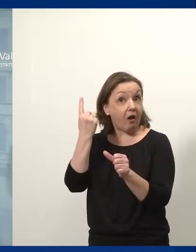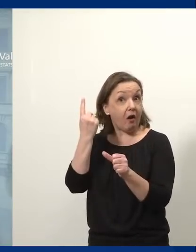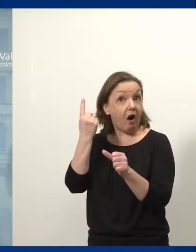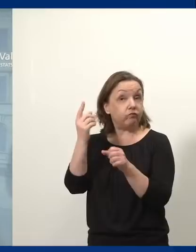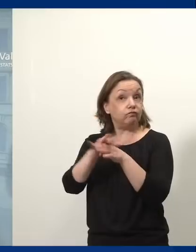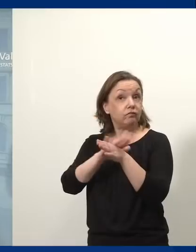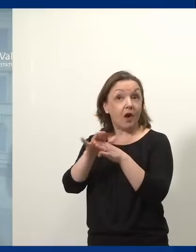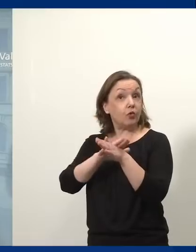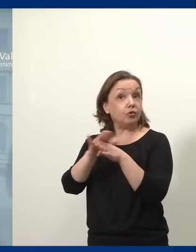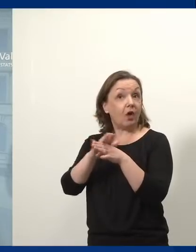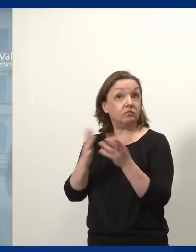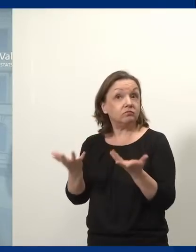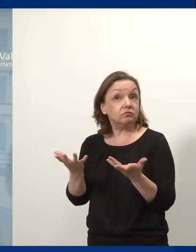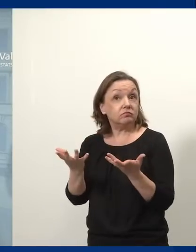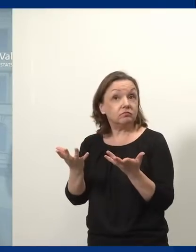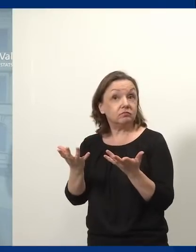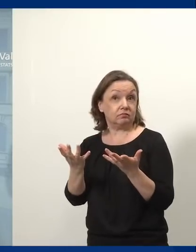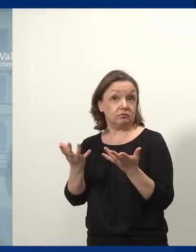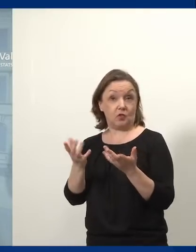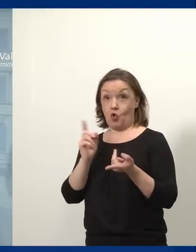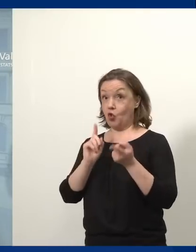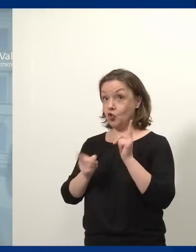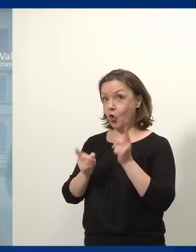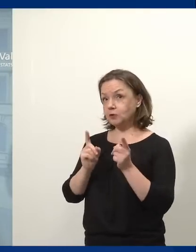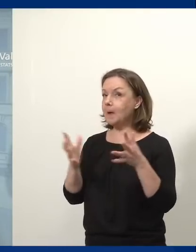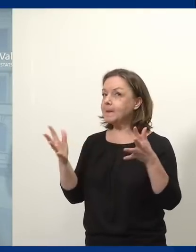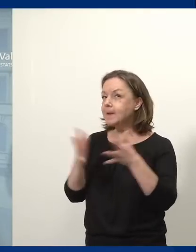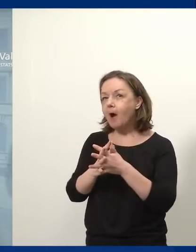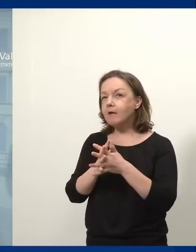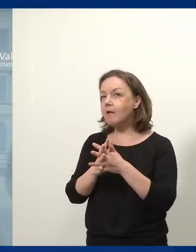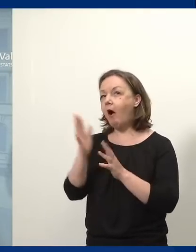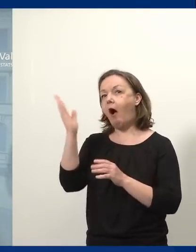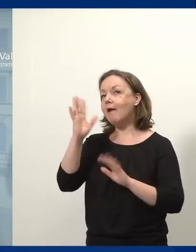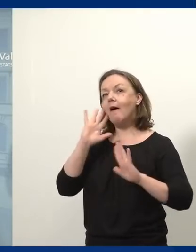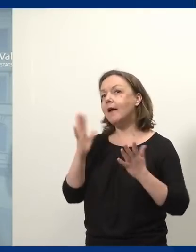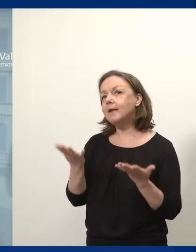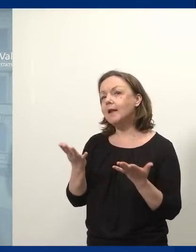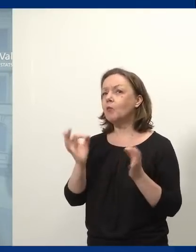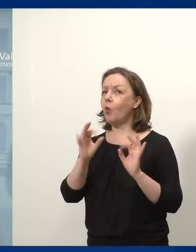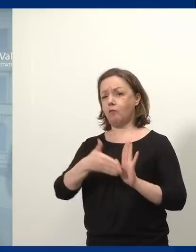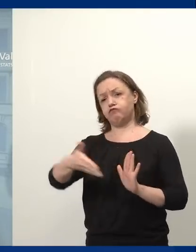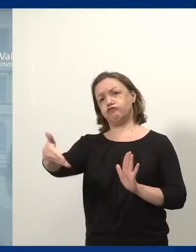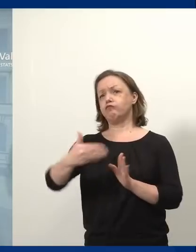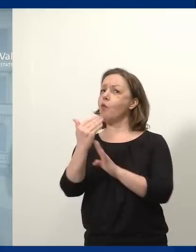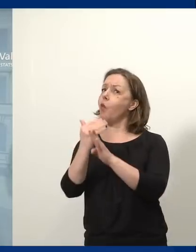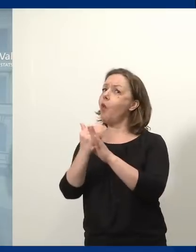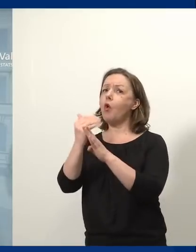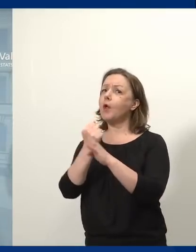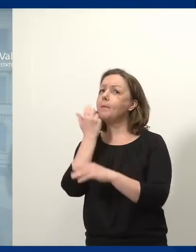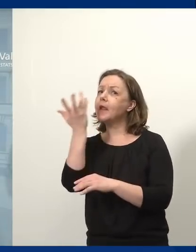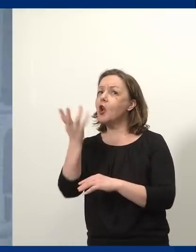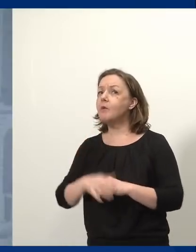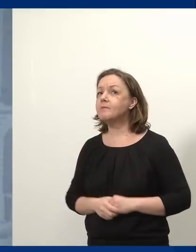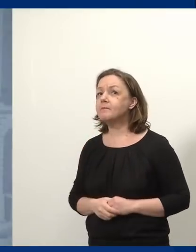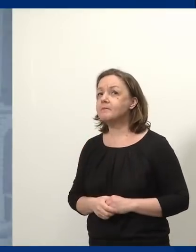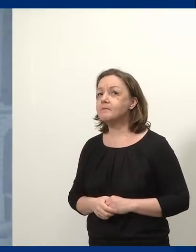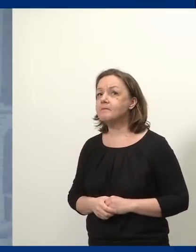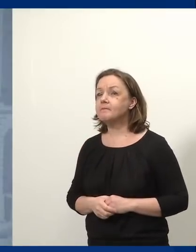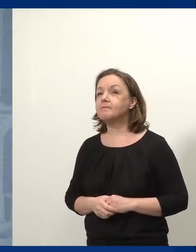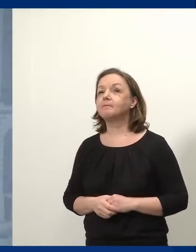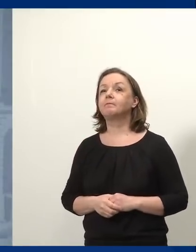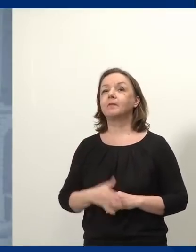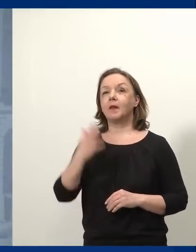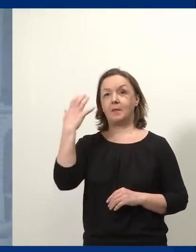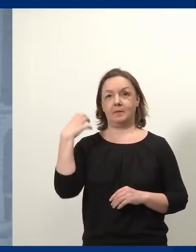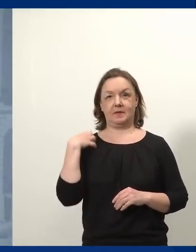tulossa käyttövalikoimaan, jos ei tarkkaa aikaa voida sanoa tässä vaiheessa, millä aikahaarukalla? Niin näiden